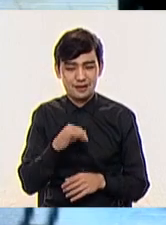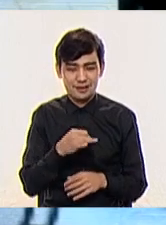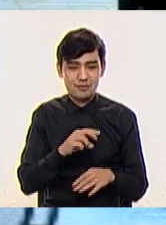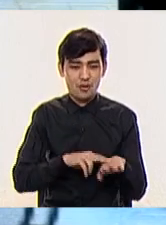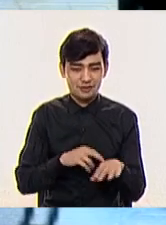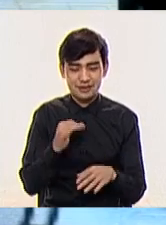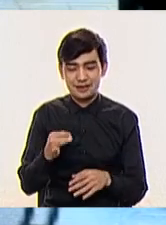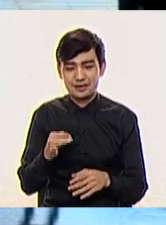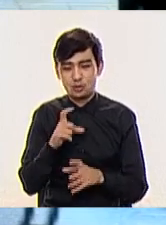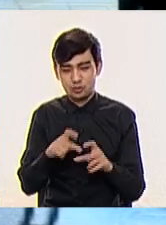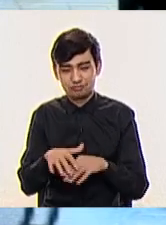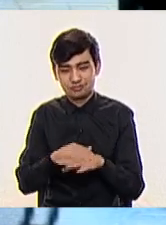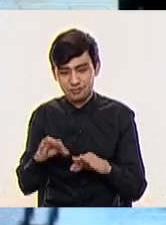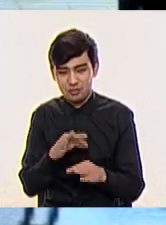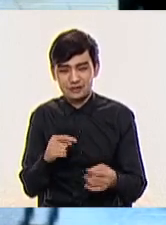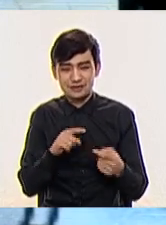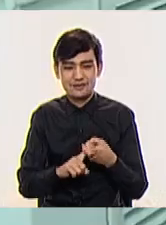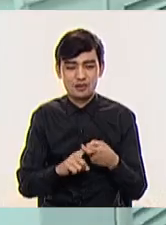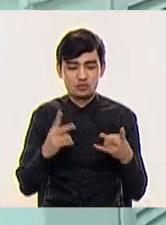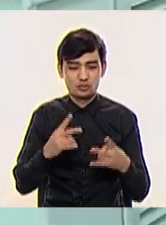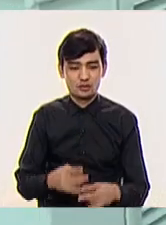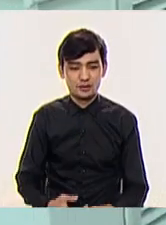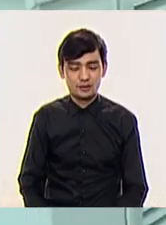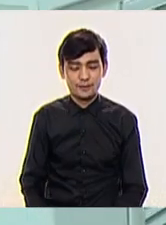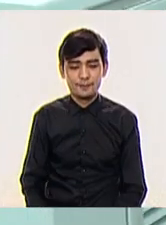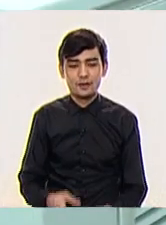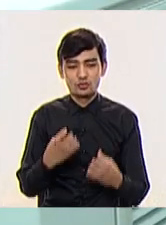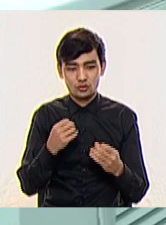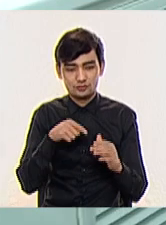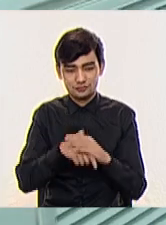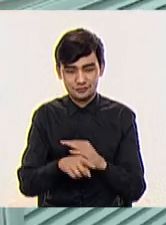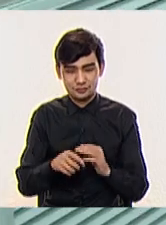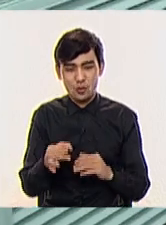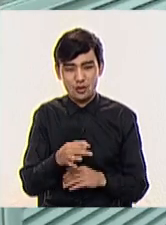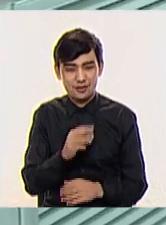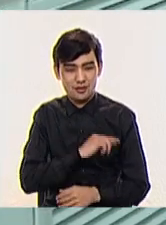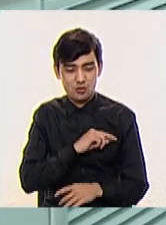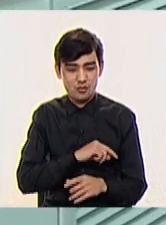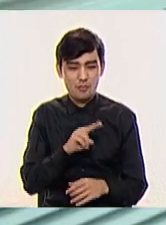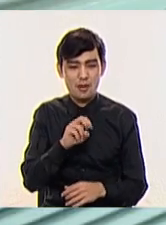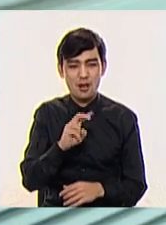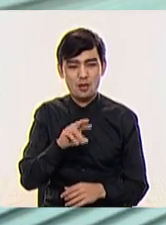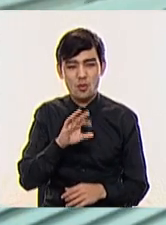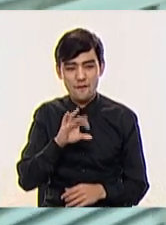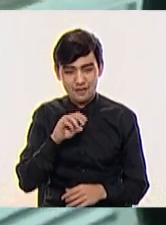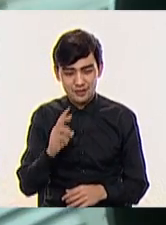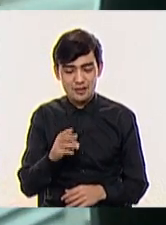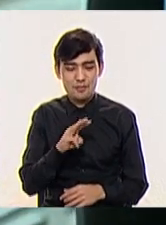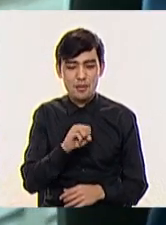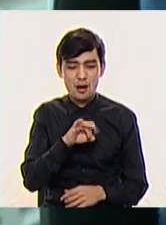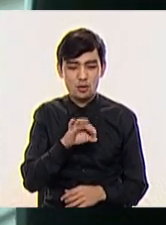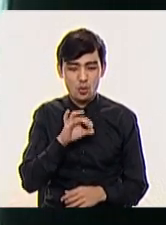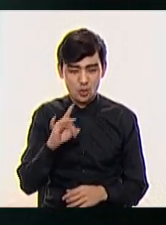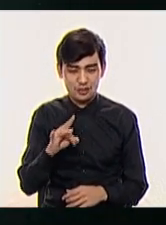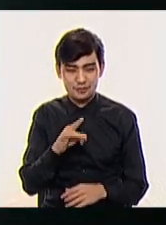арасында байланыс бар деп айтқаным әділетсіз болады. Бұған қоса енді ішкі істер органдарында жұмыс істейтін полковниктер мен майорлардың да зейнетке